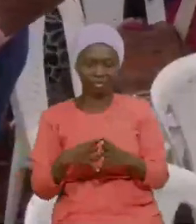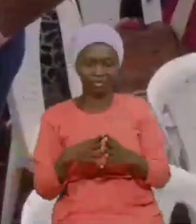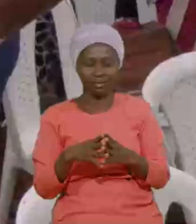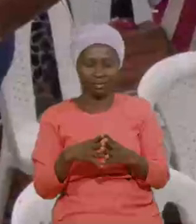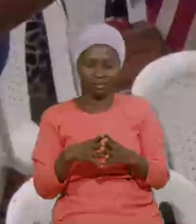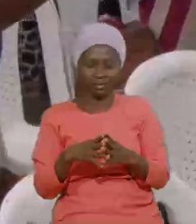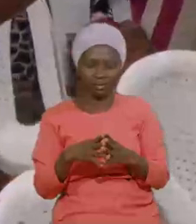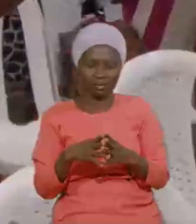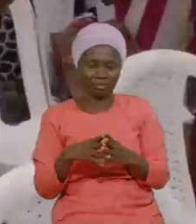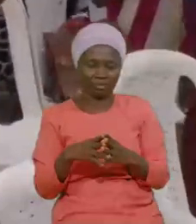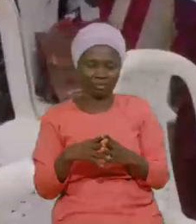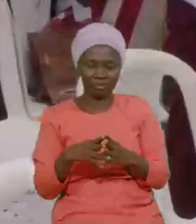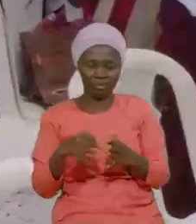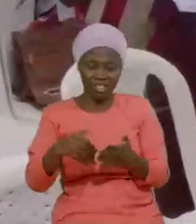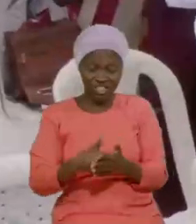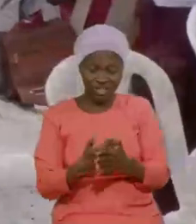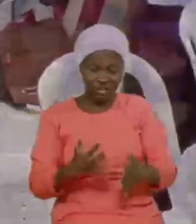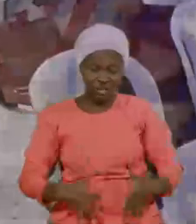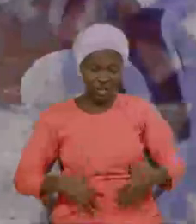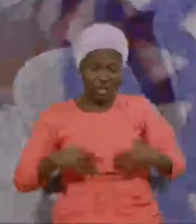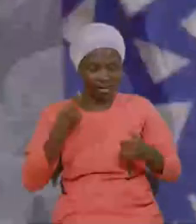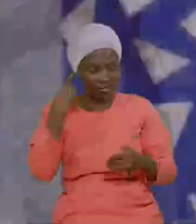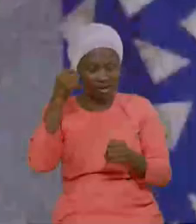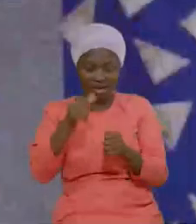le passé est maintenant au fond de la mer.